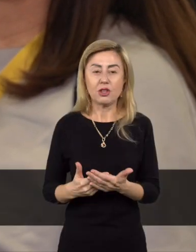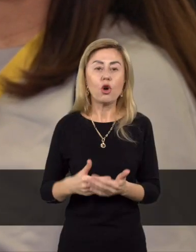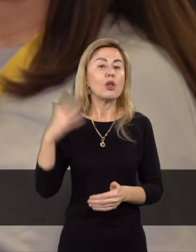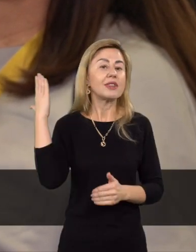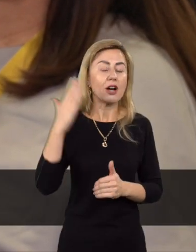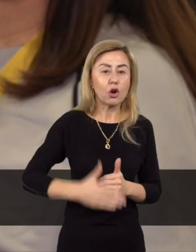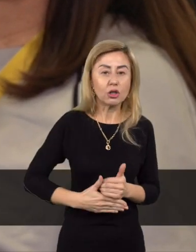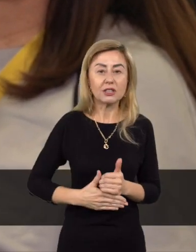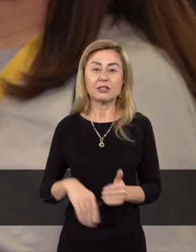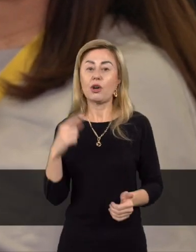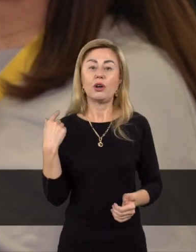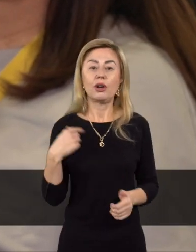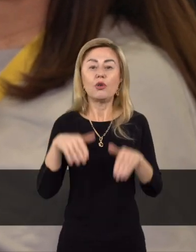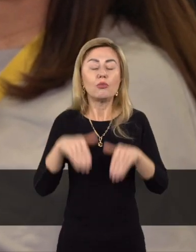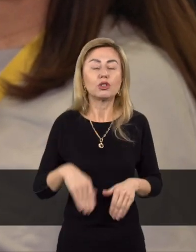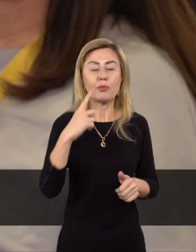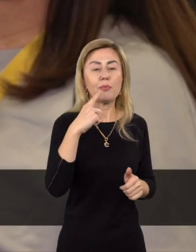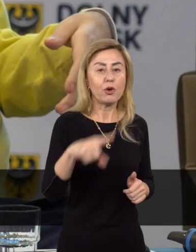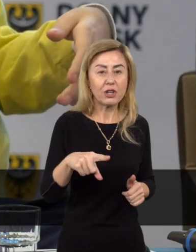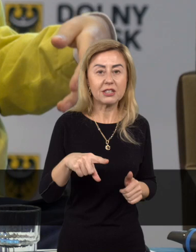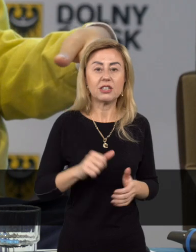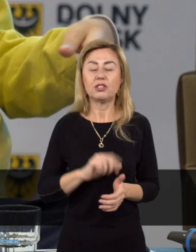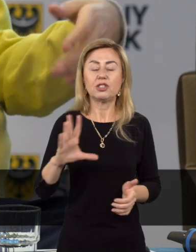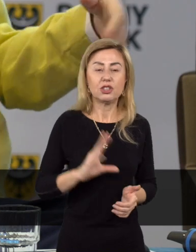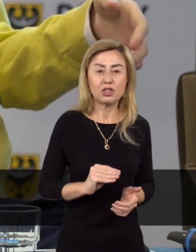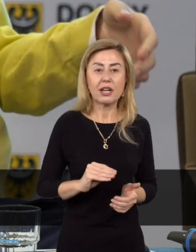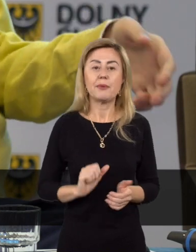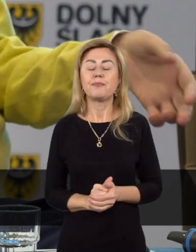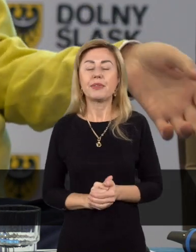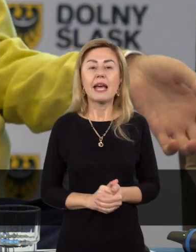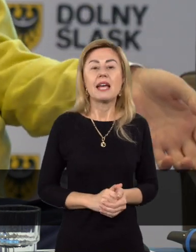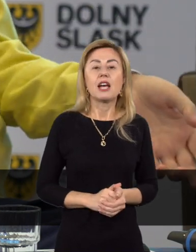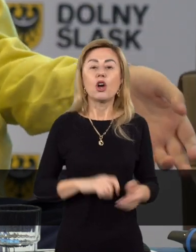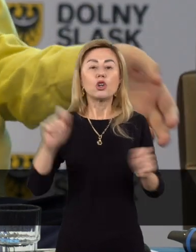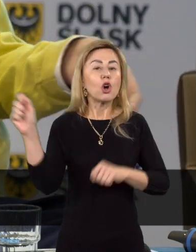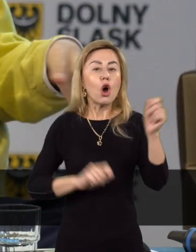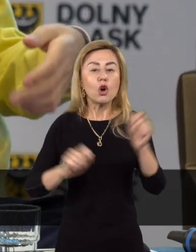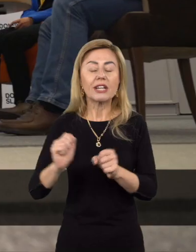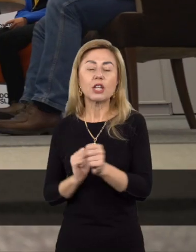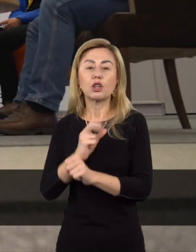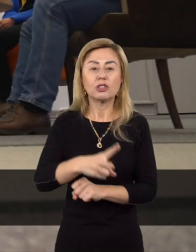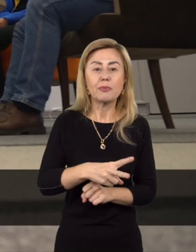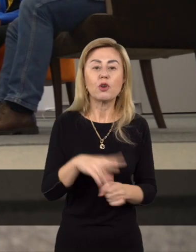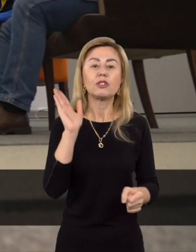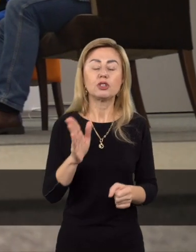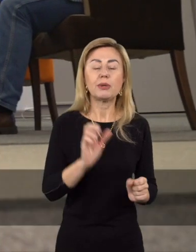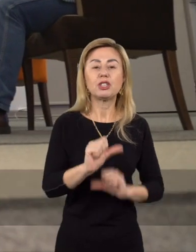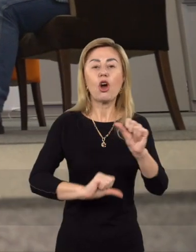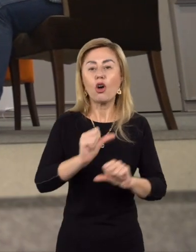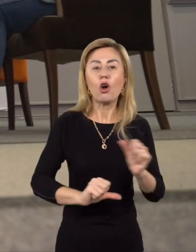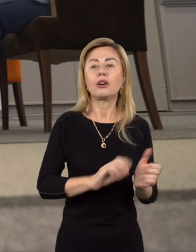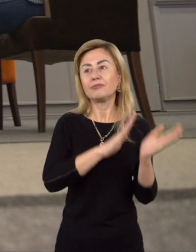Dlatego na koniec audycji możemy śmiało powiedzieć. Kolejny Dolnośląski Kongres Dostępności odbędzie się